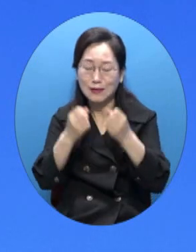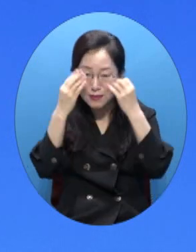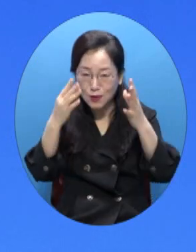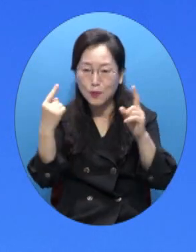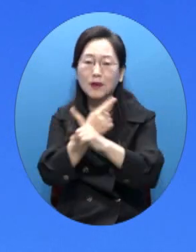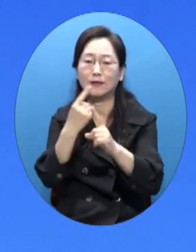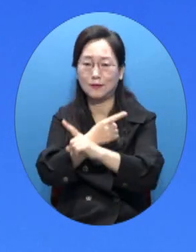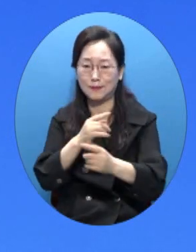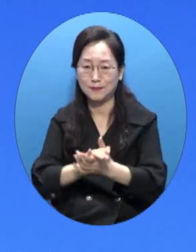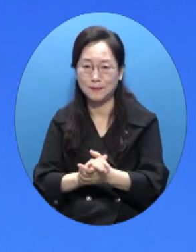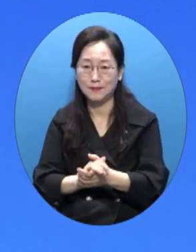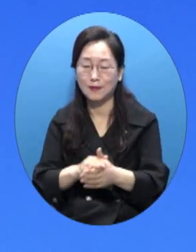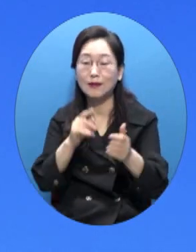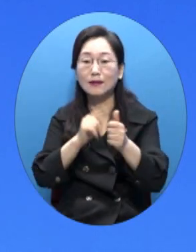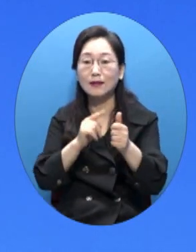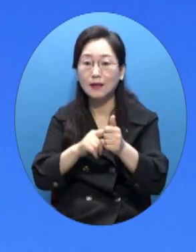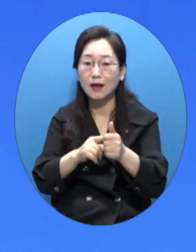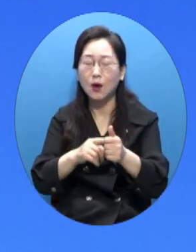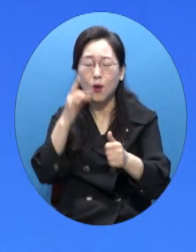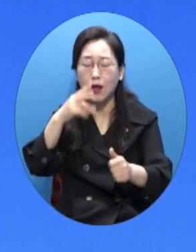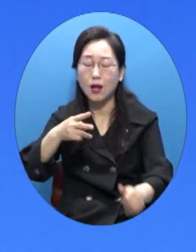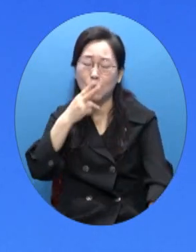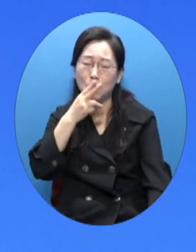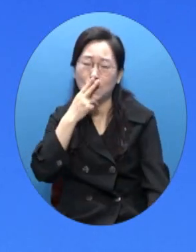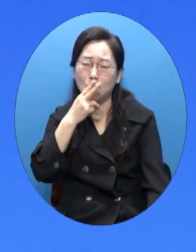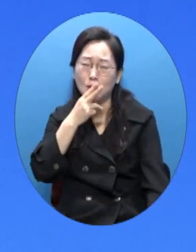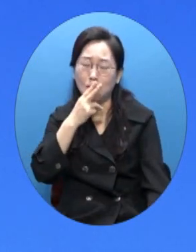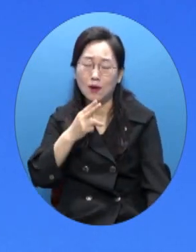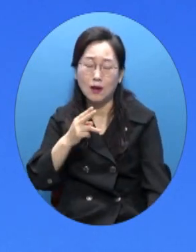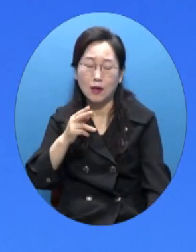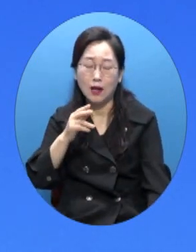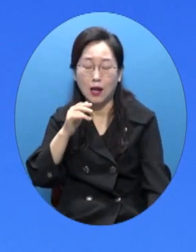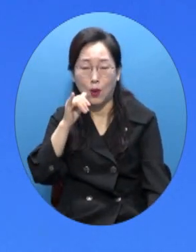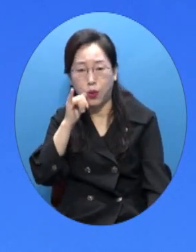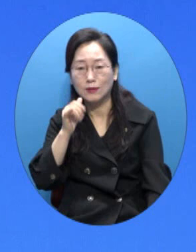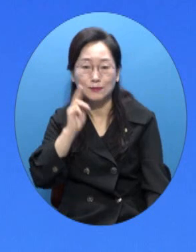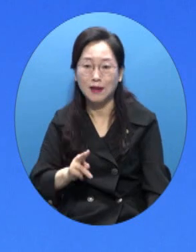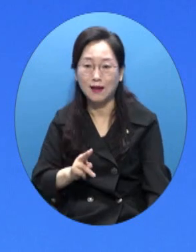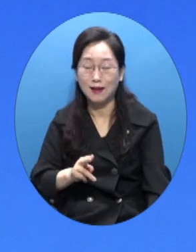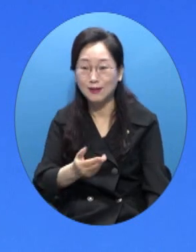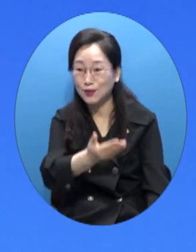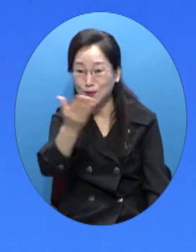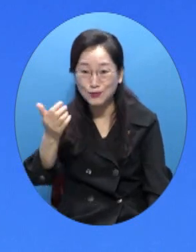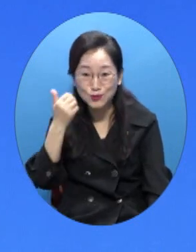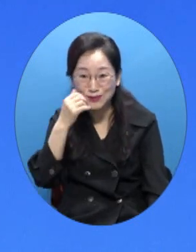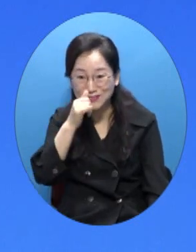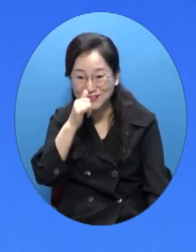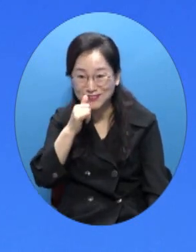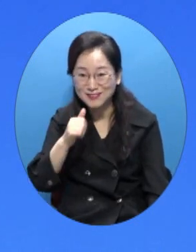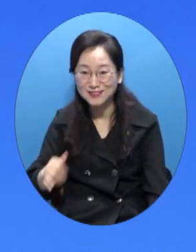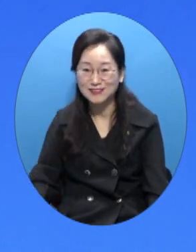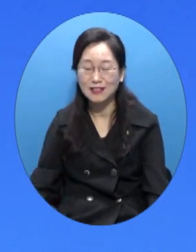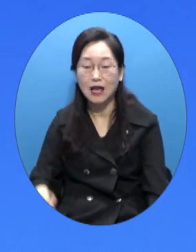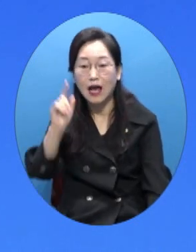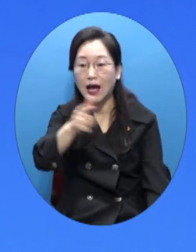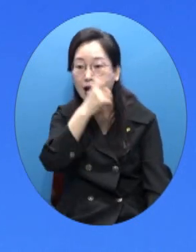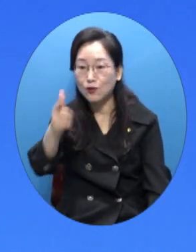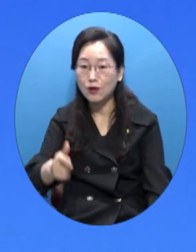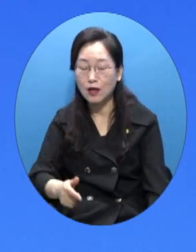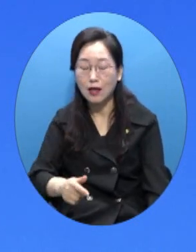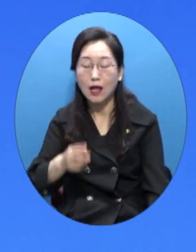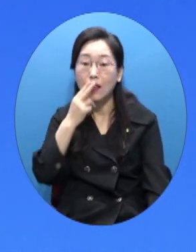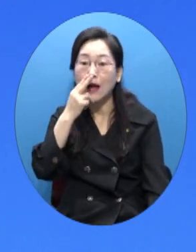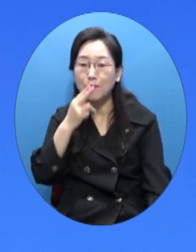되었습니다. 그런데 그는 골초였습니다. 여기 혹시 골초 계신가요? 하루에 담배를 몇 가지